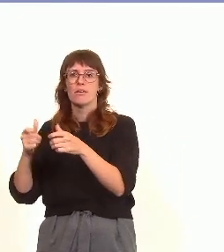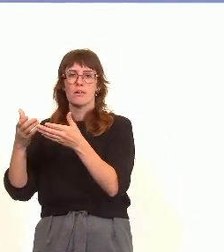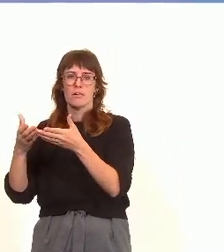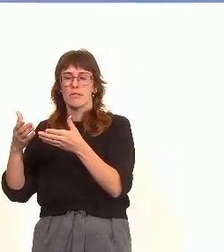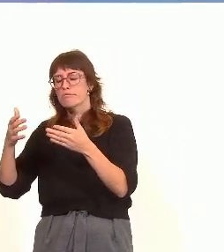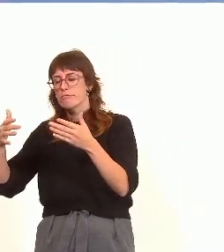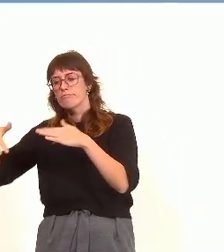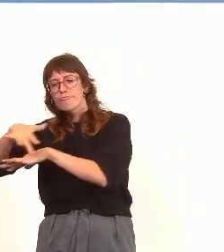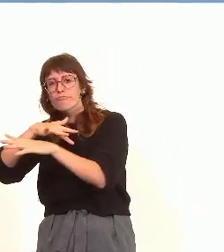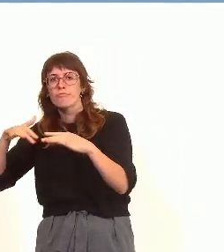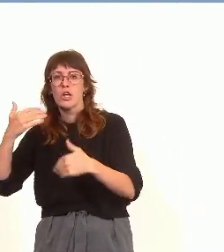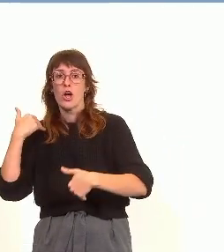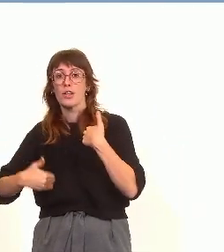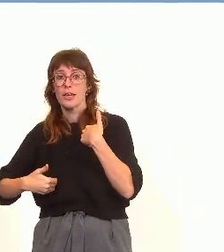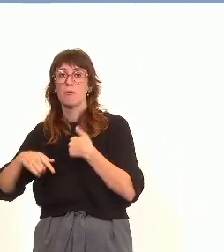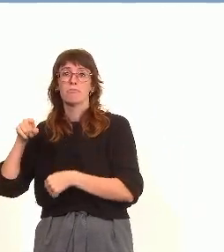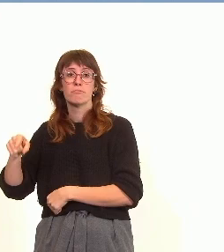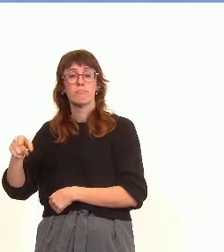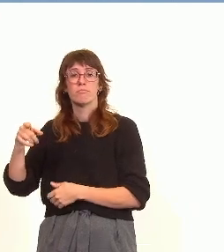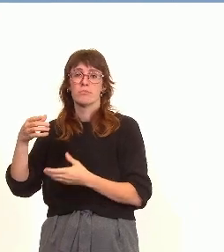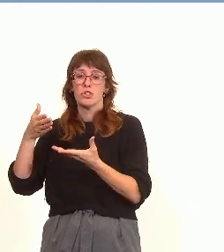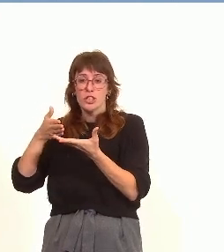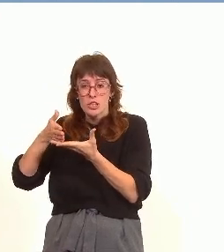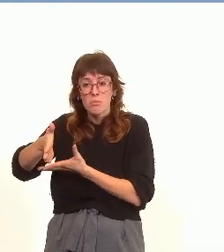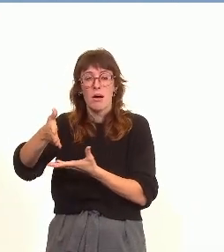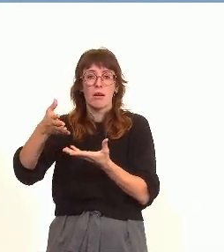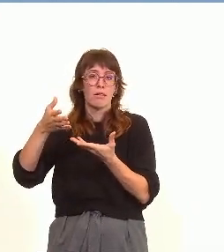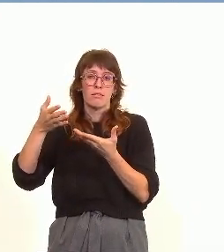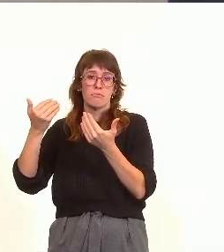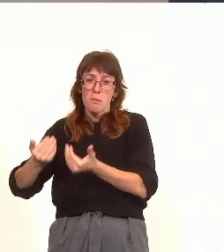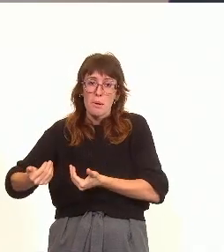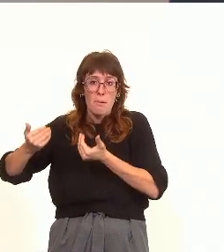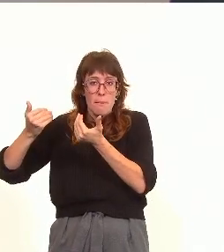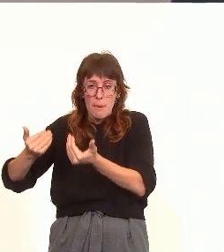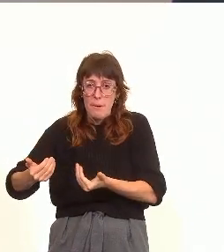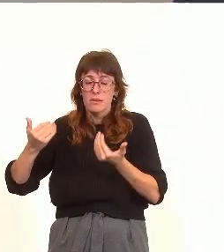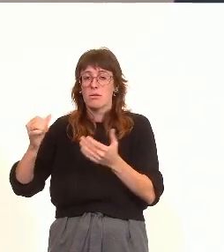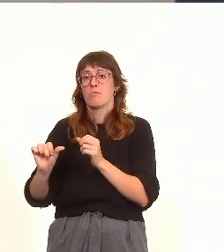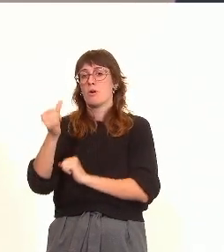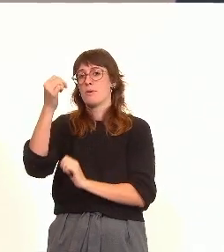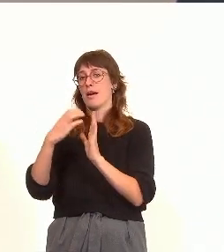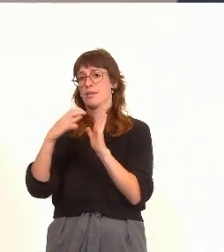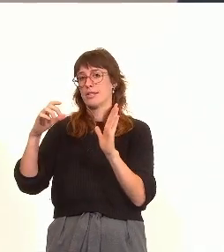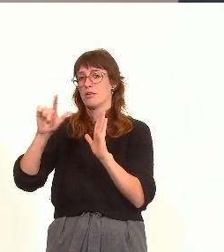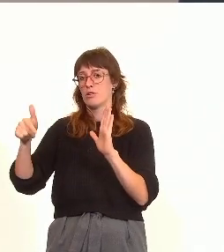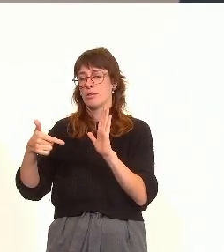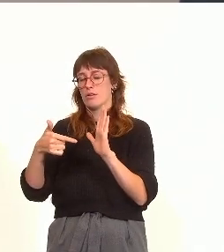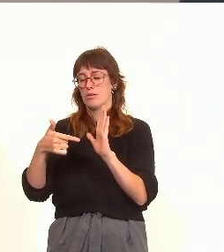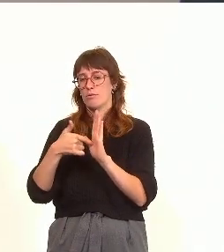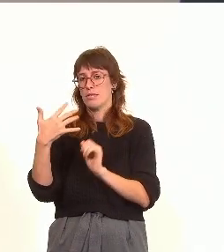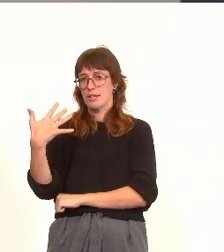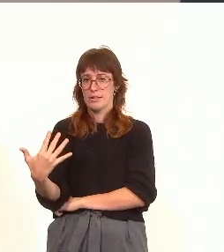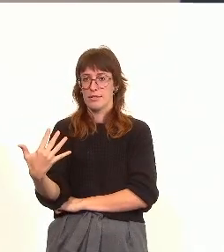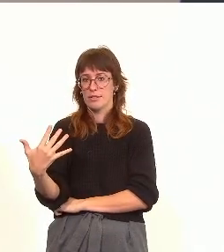schéma qui est le schéma classique basé sur la représentation, qui est garanti par l'article 1er. C'est-à-dire que la loi de 2005 ne commence